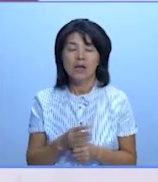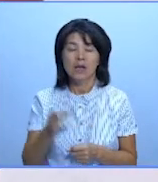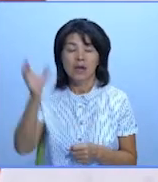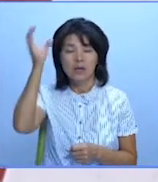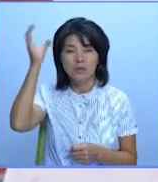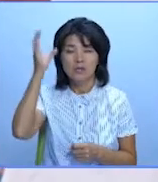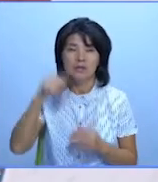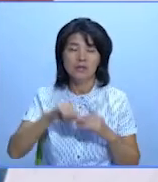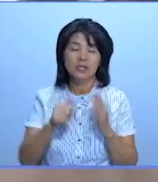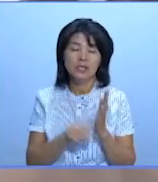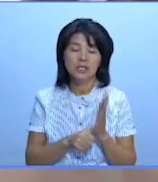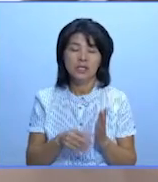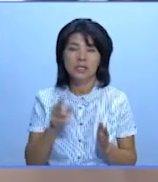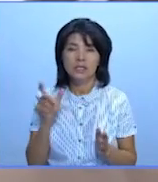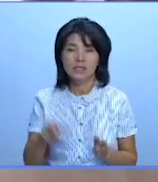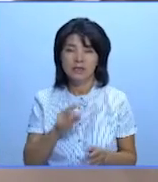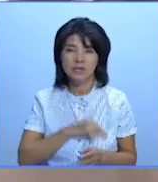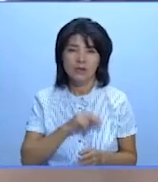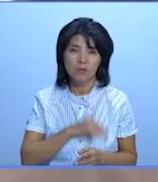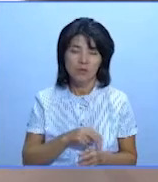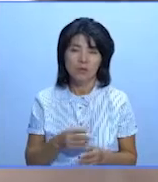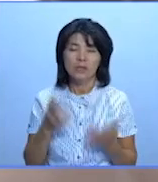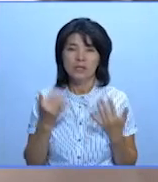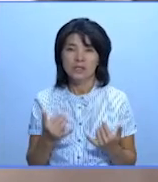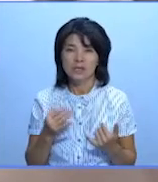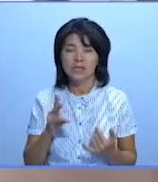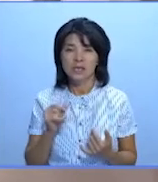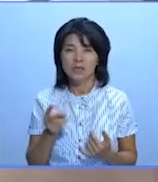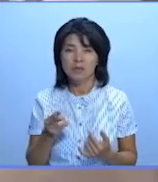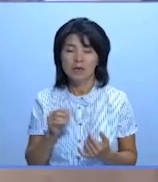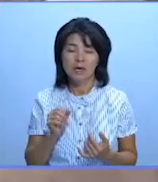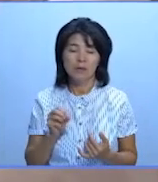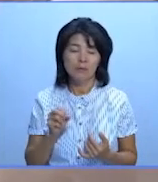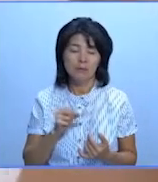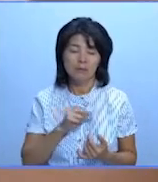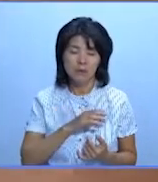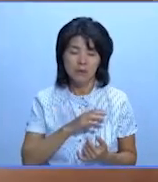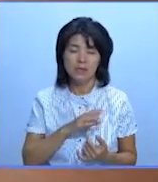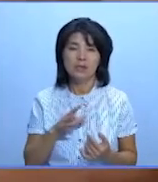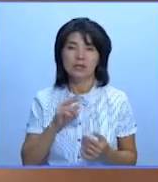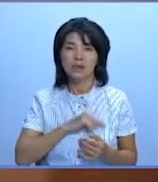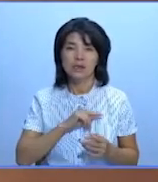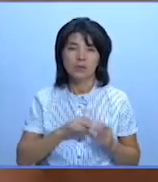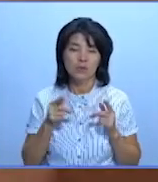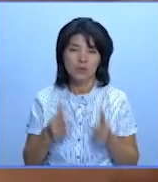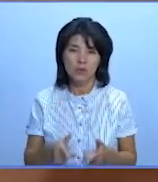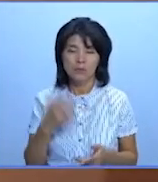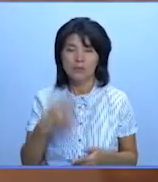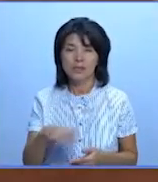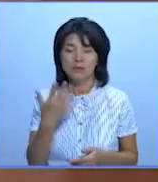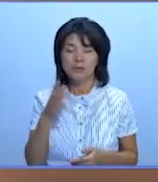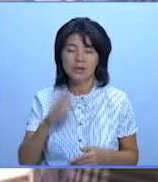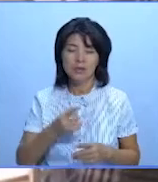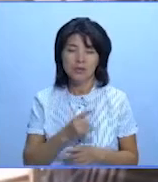ордасында 16 мұғалім қызмет етеді. Нағима Акрабова өткен жылы жас маман ретінде жұмысқа орналасқан. Сурет үйірмесінде 55 балаға сабақ